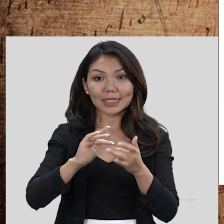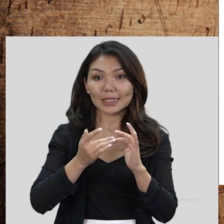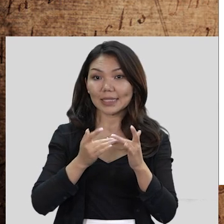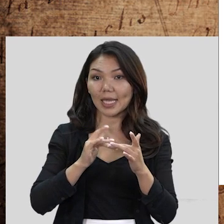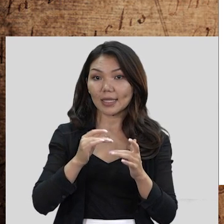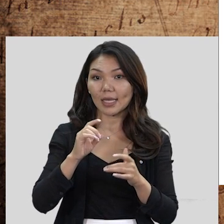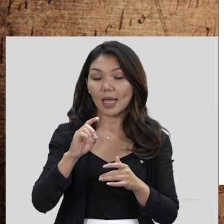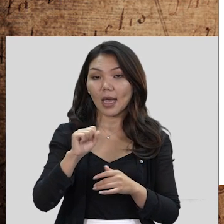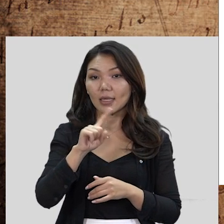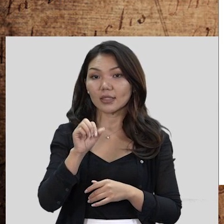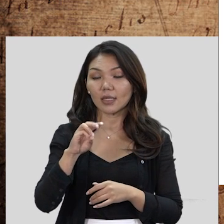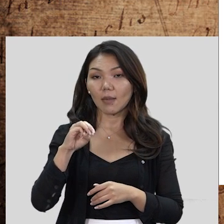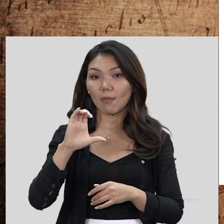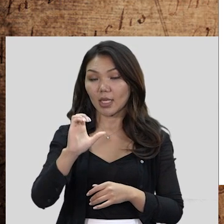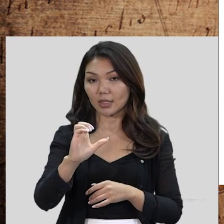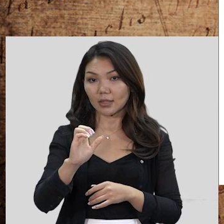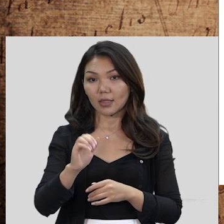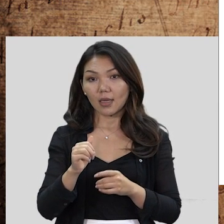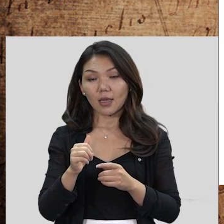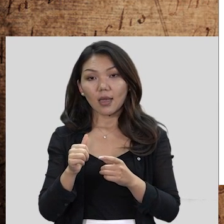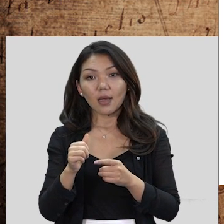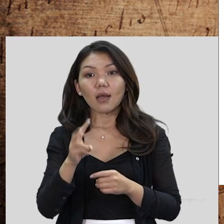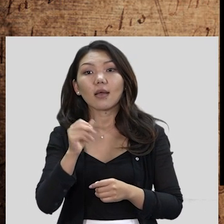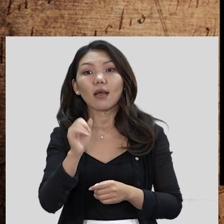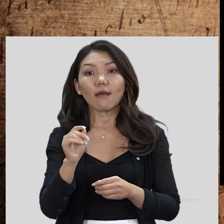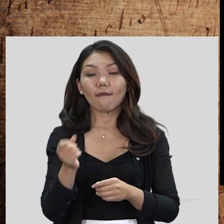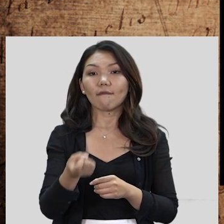удобно называется как возникли буквы иероглифы